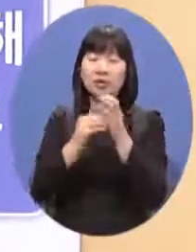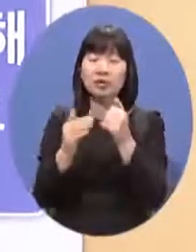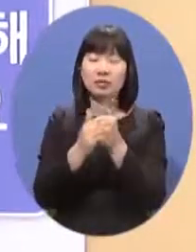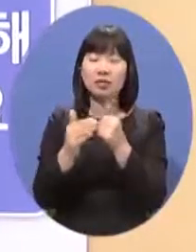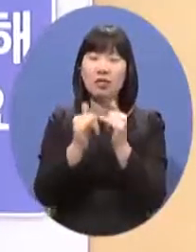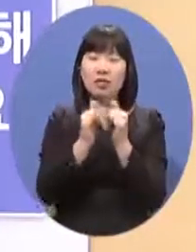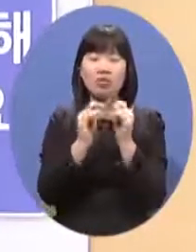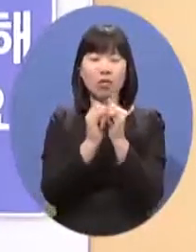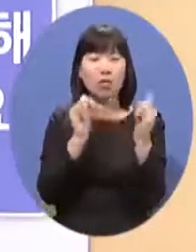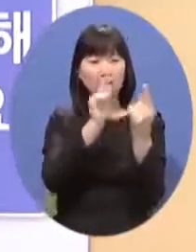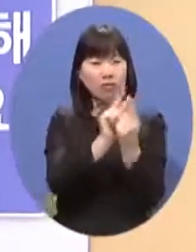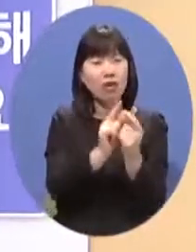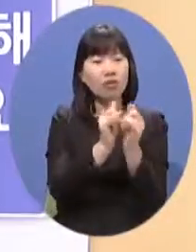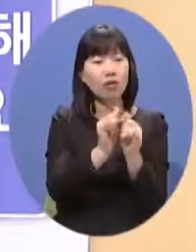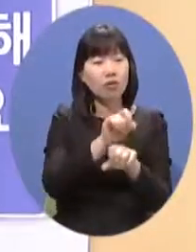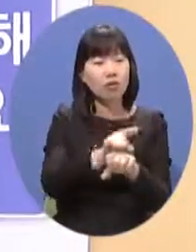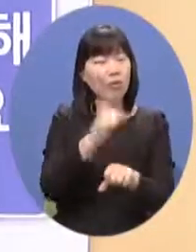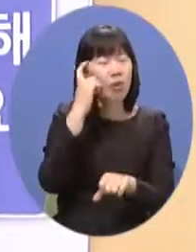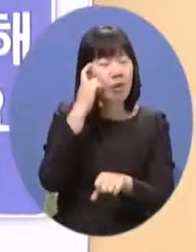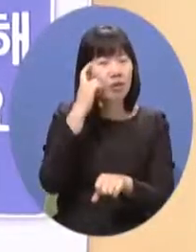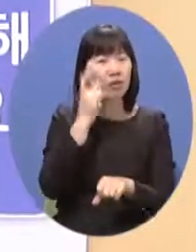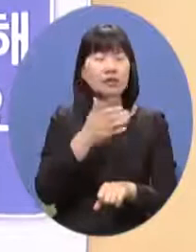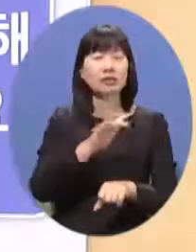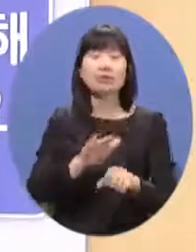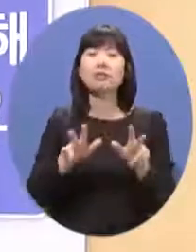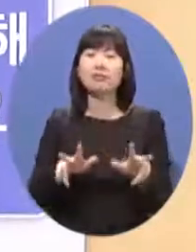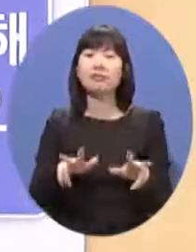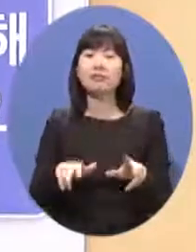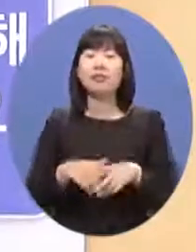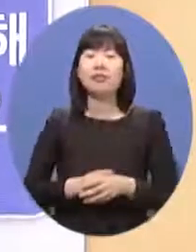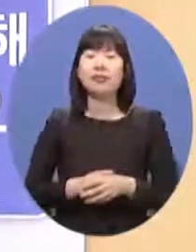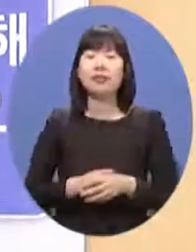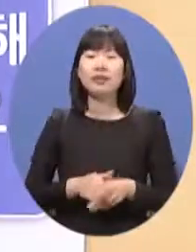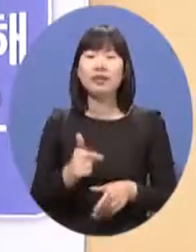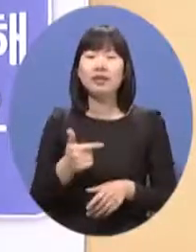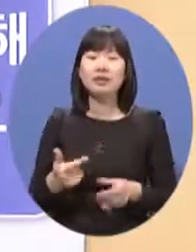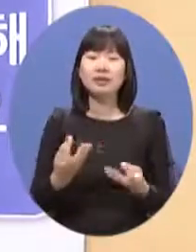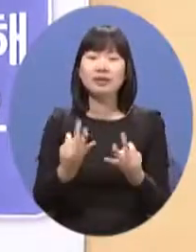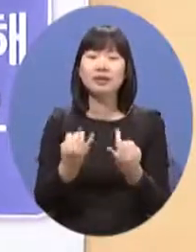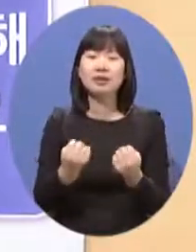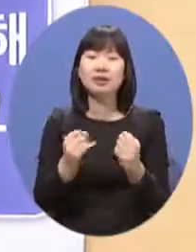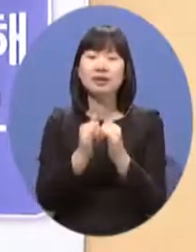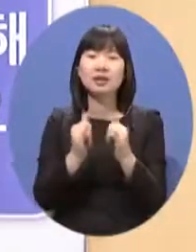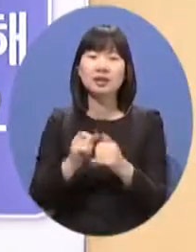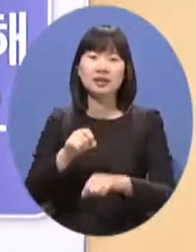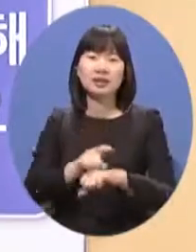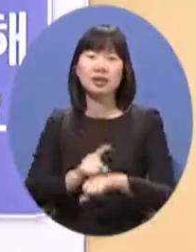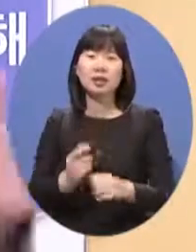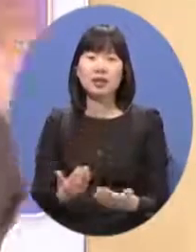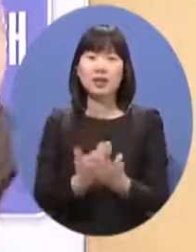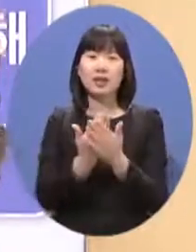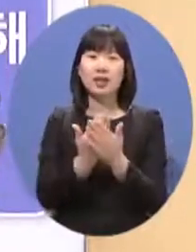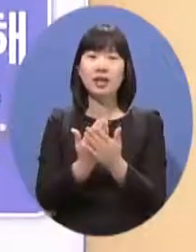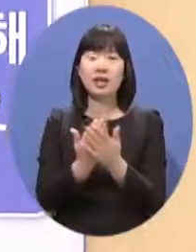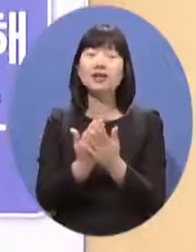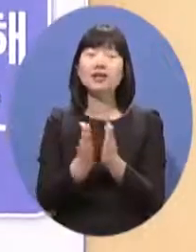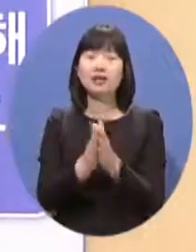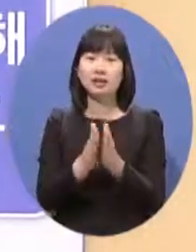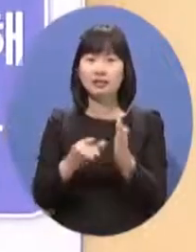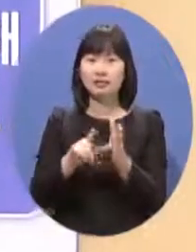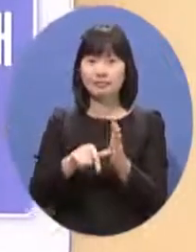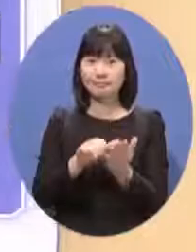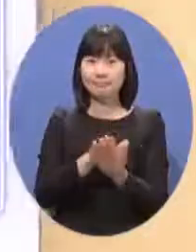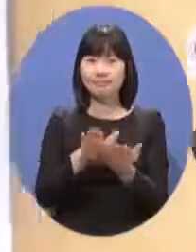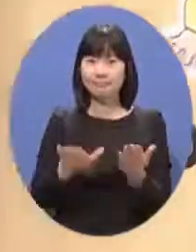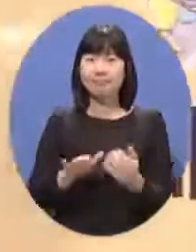만나야지 사회성이지 이렇게 생각할 수 있는데요. 네. 사실은 굉장히 많은 이제 사회성의 발달이 이루어지는 시기라고 할 수가